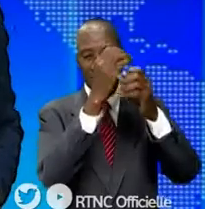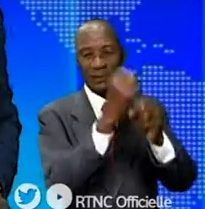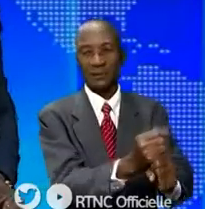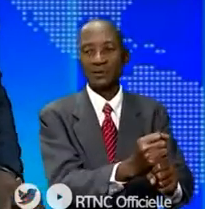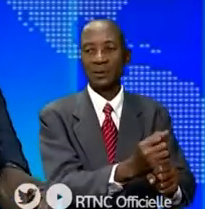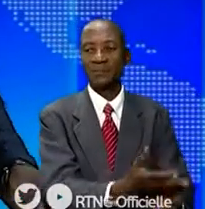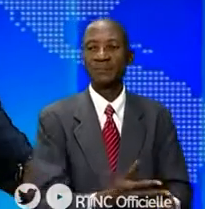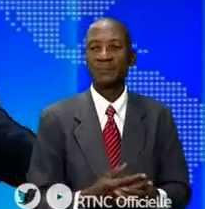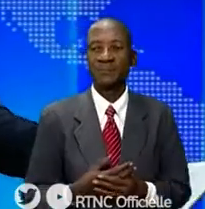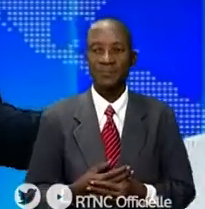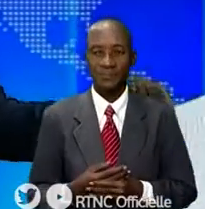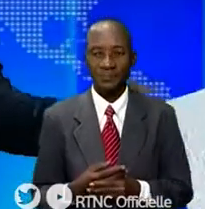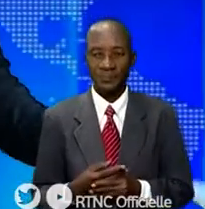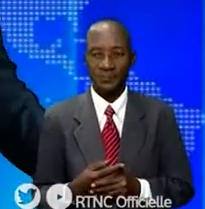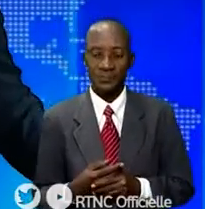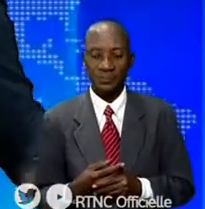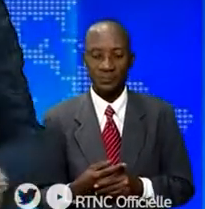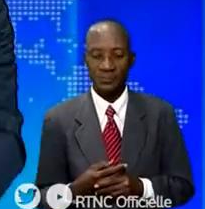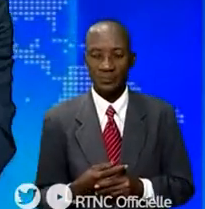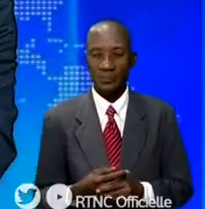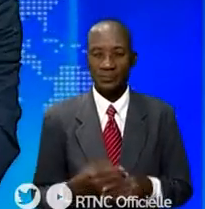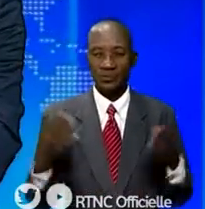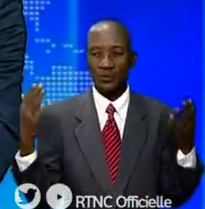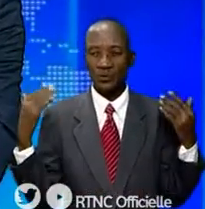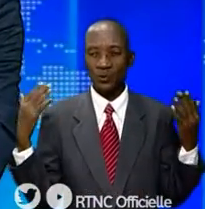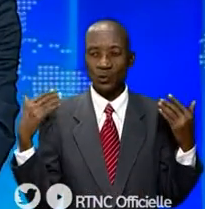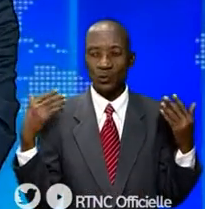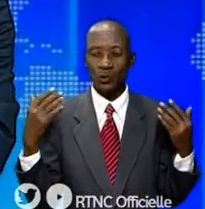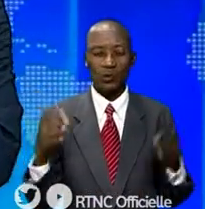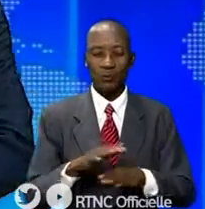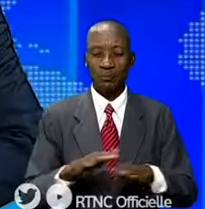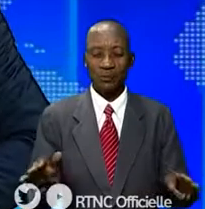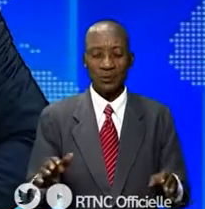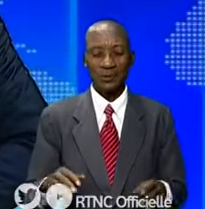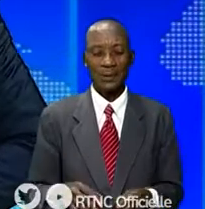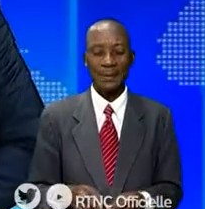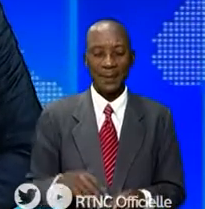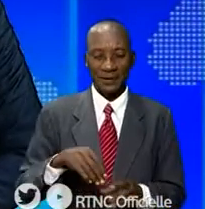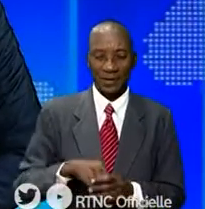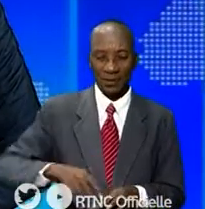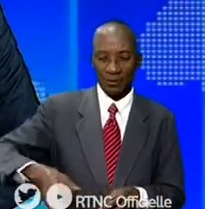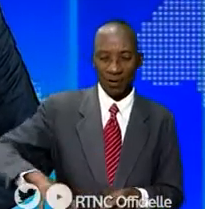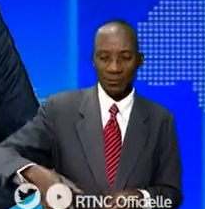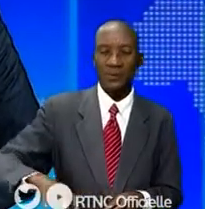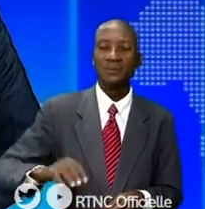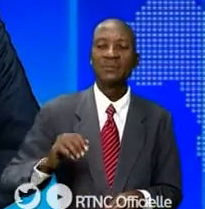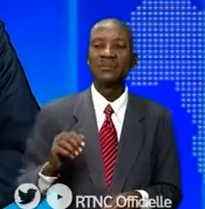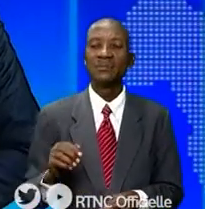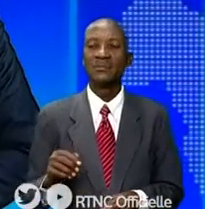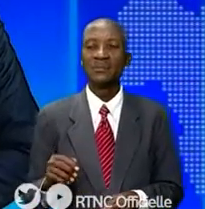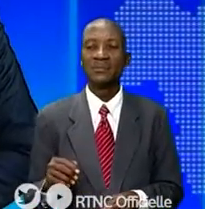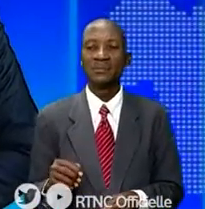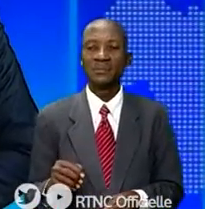de cabinet adjoint. L'eau ne coule presque plus dans nos robinets et comme si cela ne suffisait